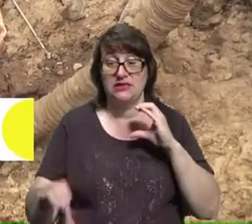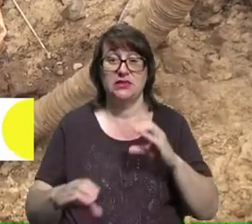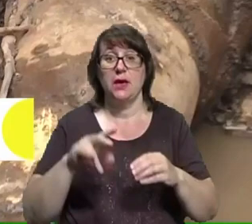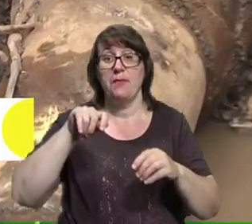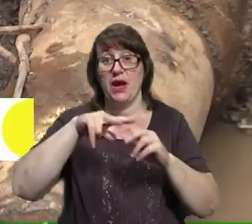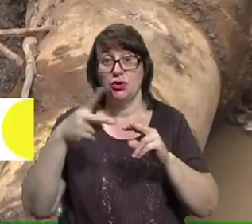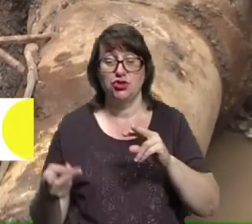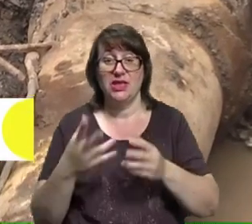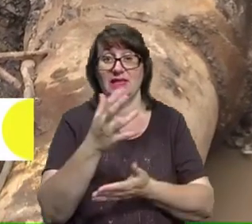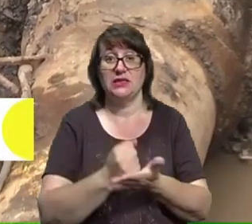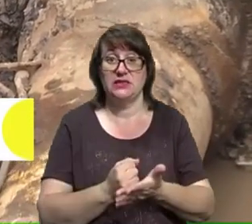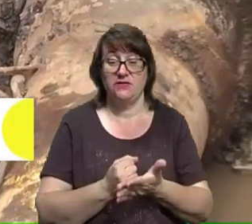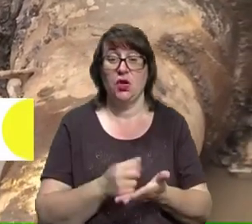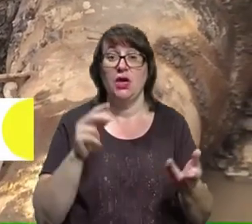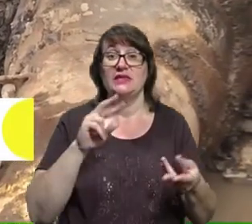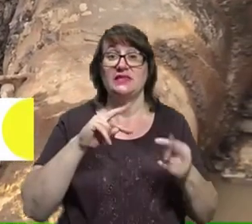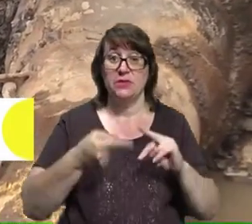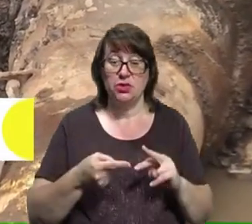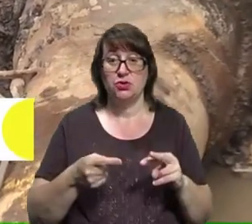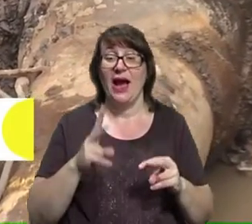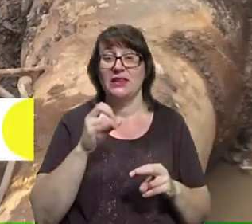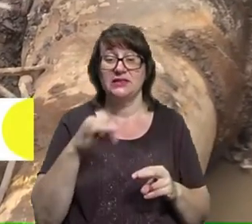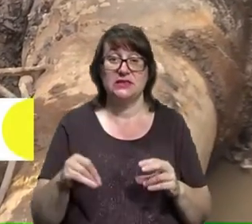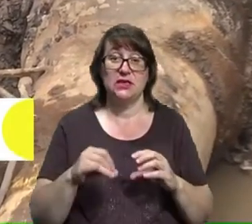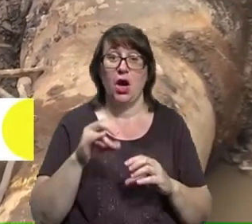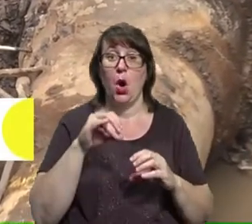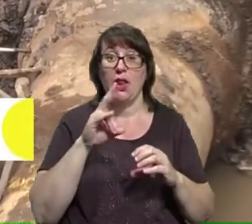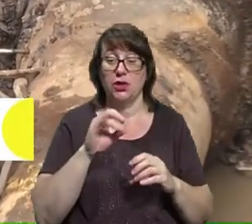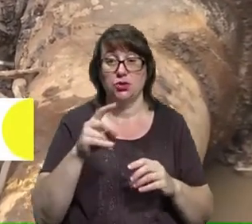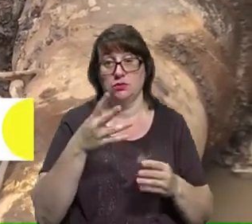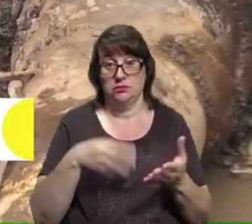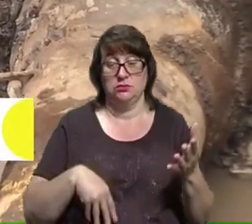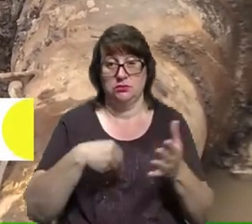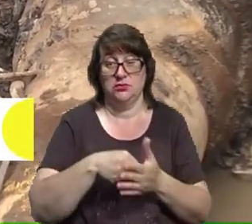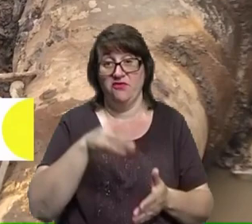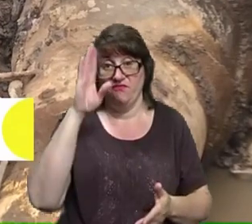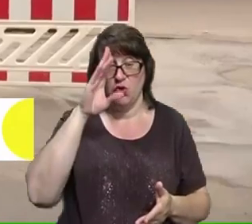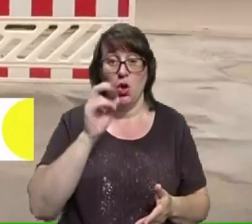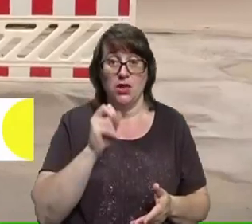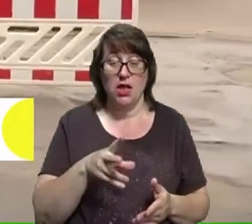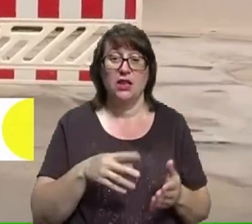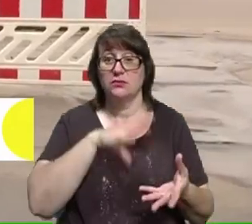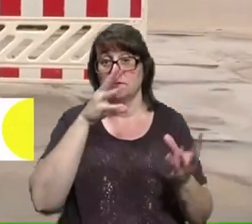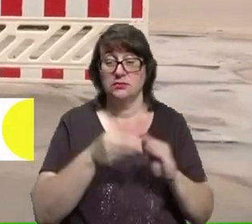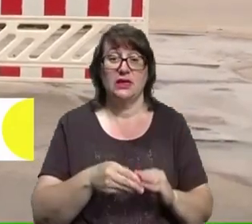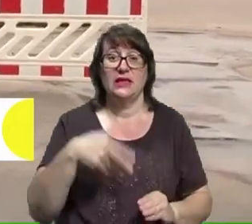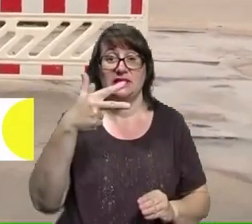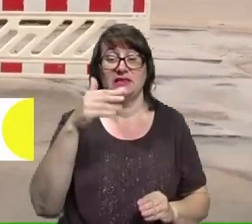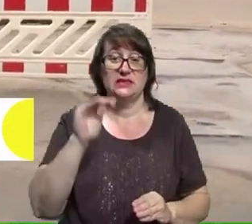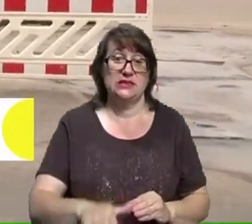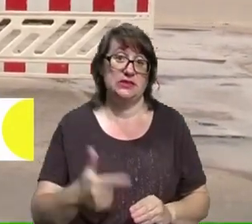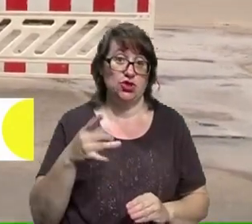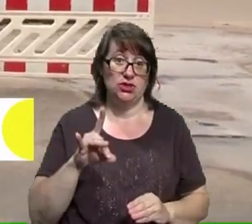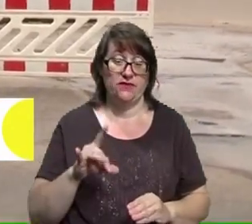резервну. Замінюють каналізаційний колектор за кошти підприємства водоканалу. Вартість робіт – 30 тисяч гривень. Ольга